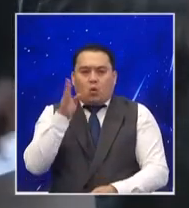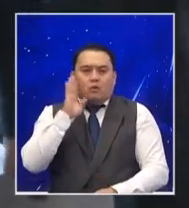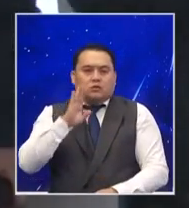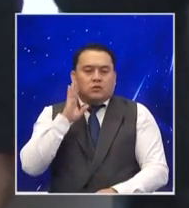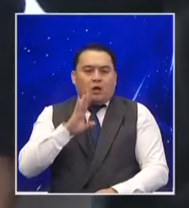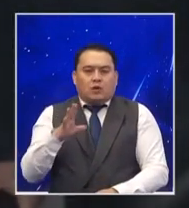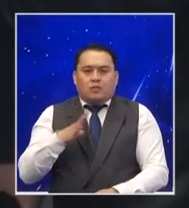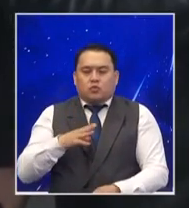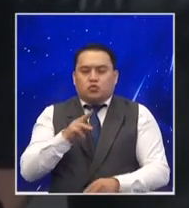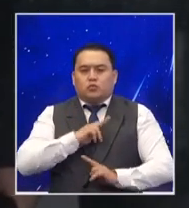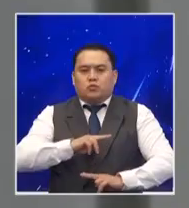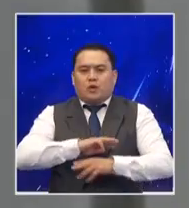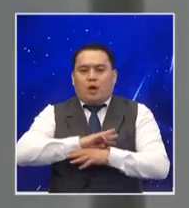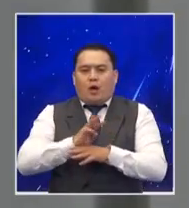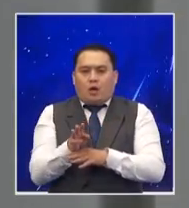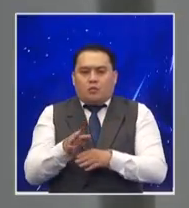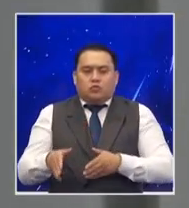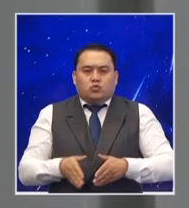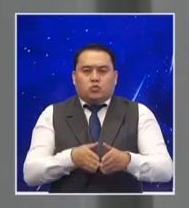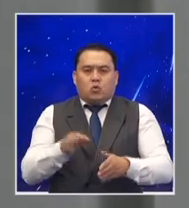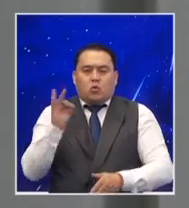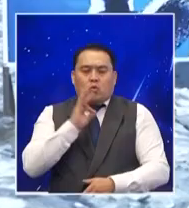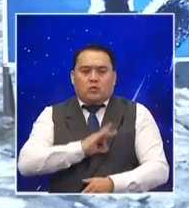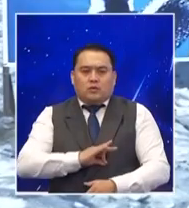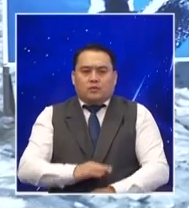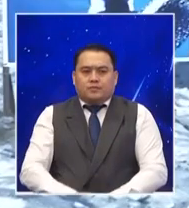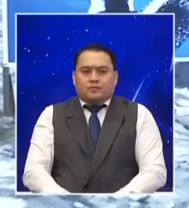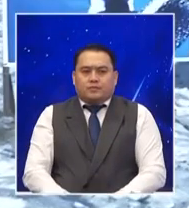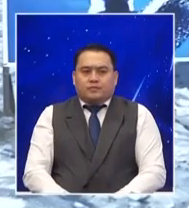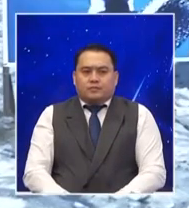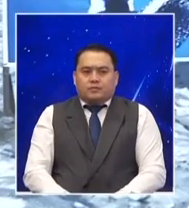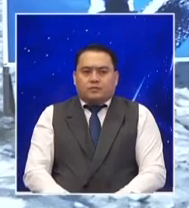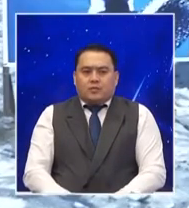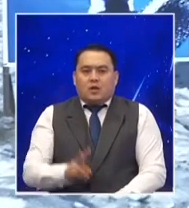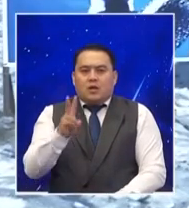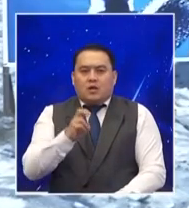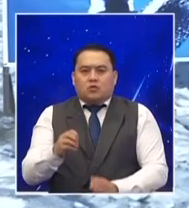биыл жұмыспен қамту жол картасының игілігін көрді. 297 миллион